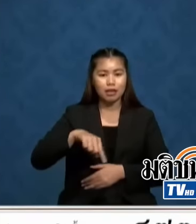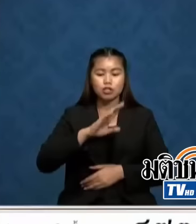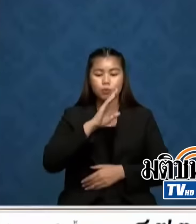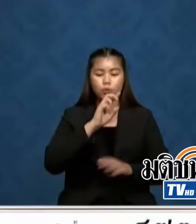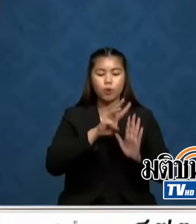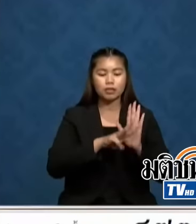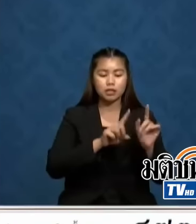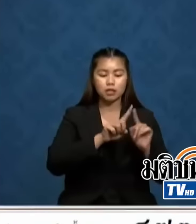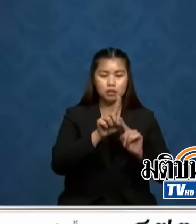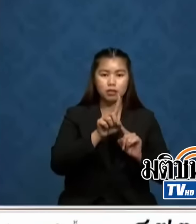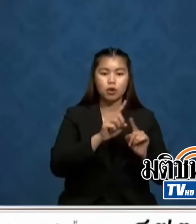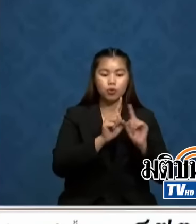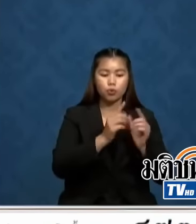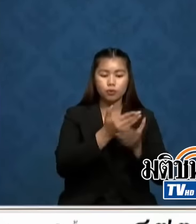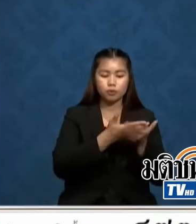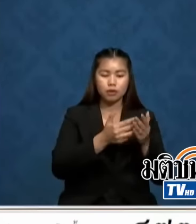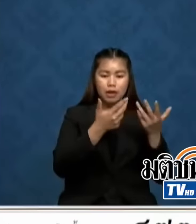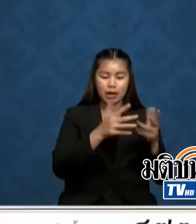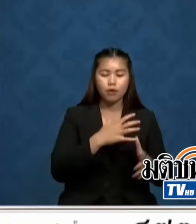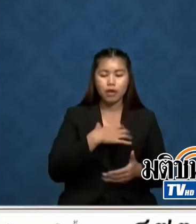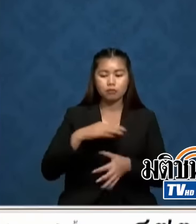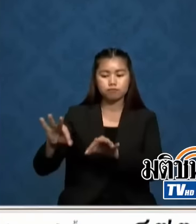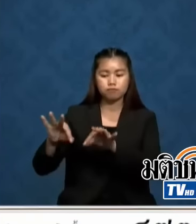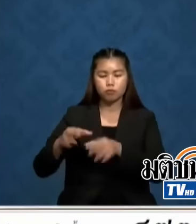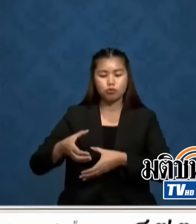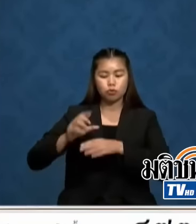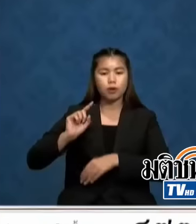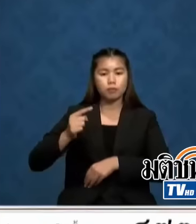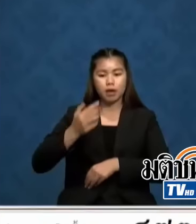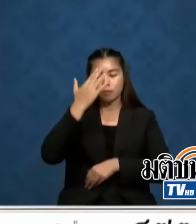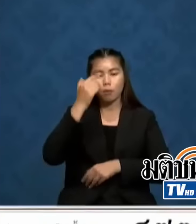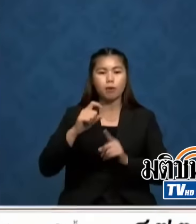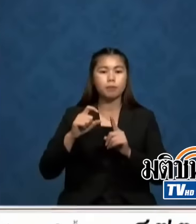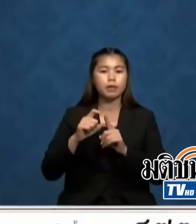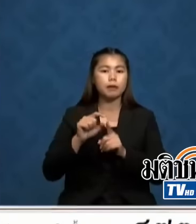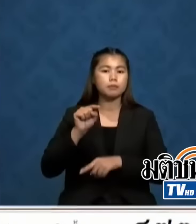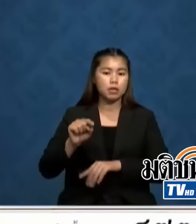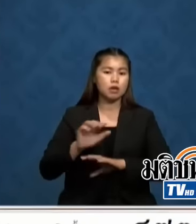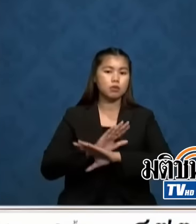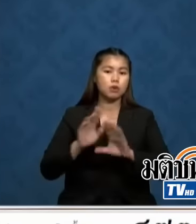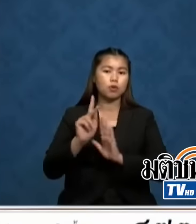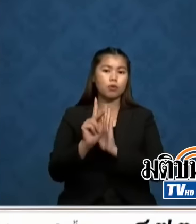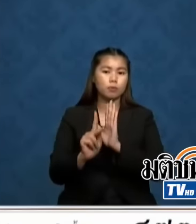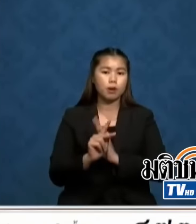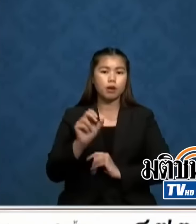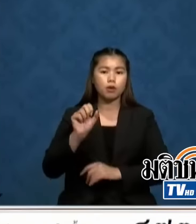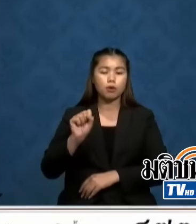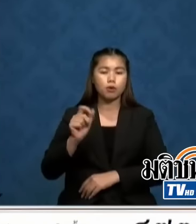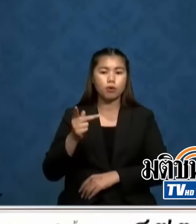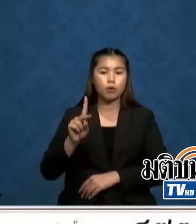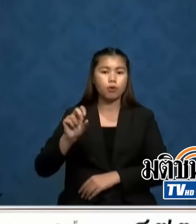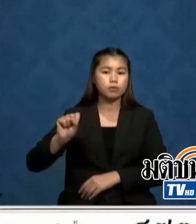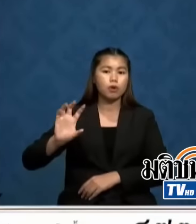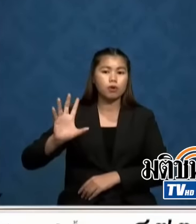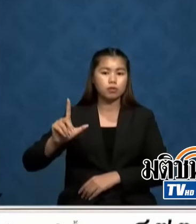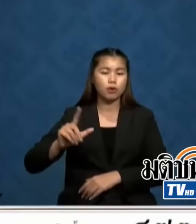1แล้วเนี่ยจะดึงมาพิจารณาอีก 2คำสั่งเพราะเป็นกฎหมายยกเลิกคำสั่งคสชที่ทางฝ่ายรัฐบาลหรือครม